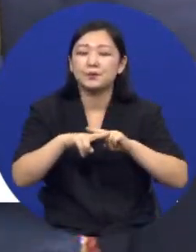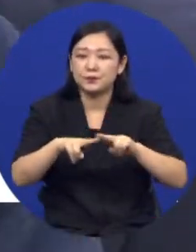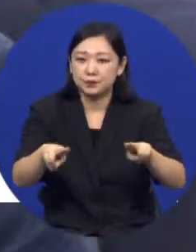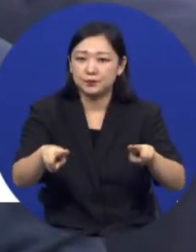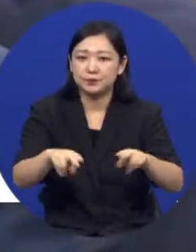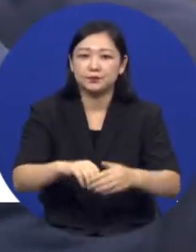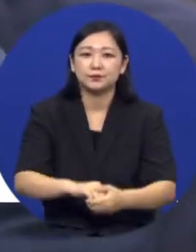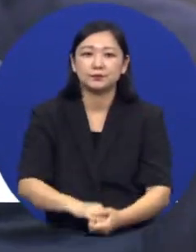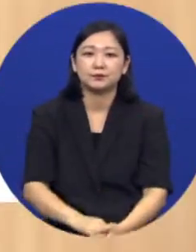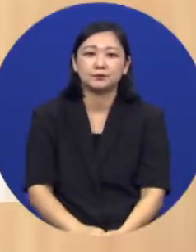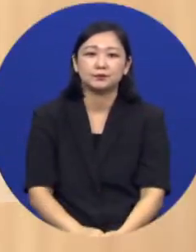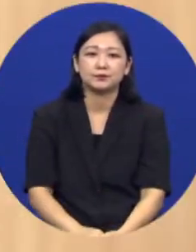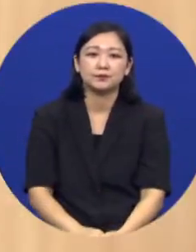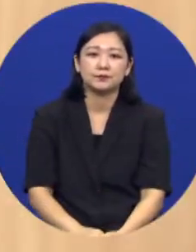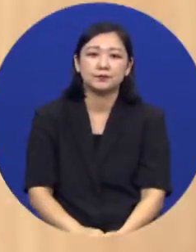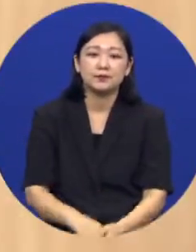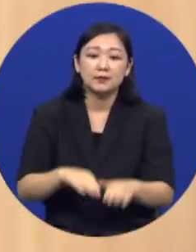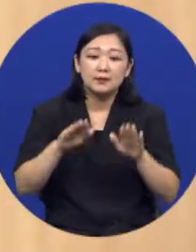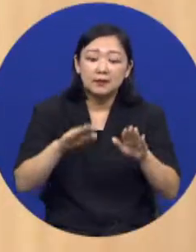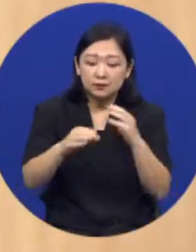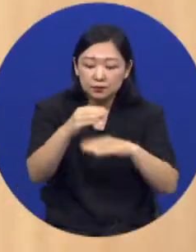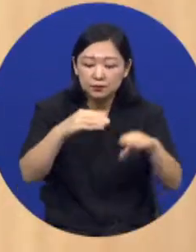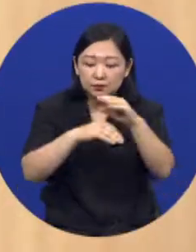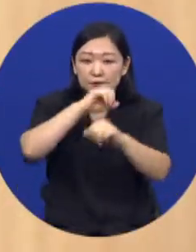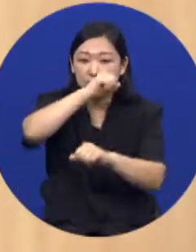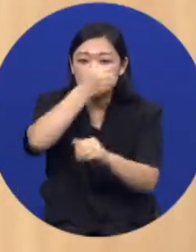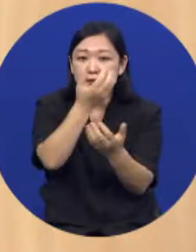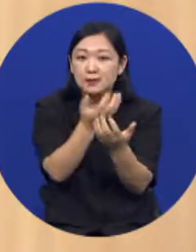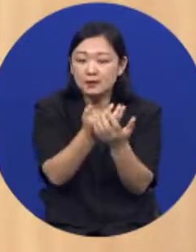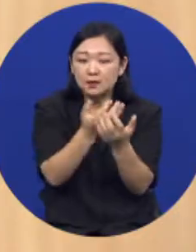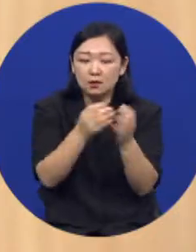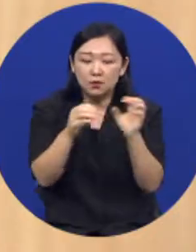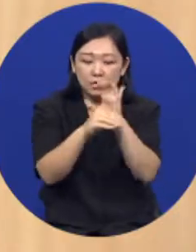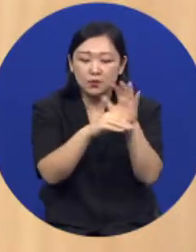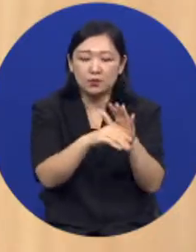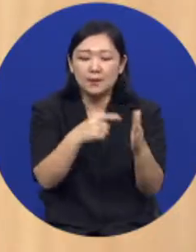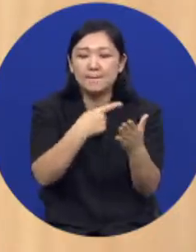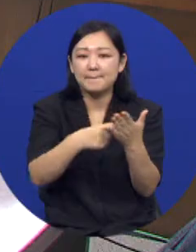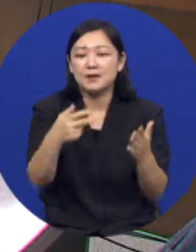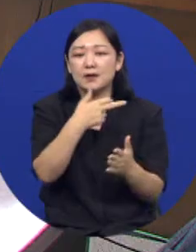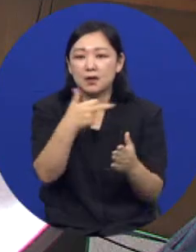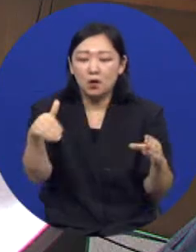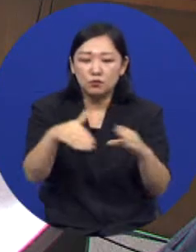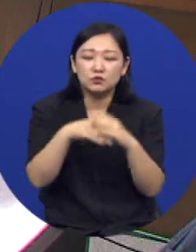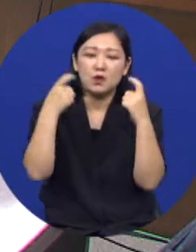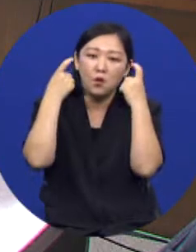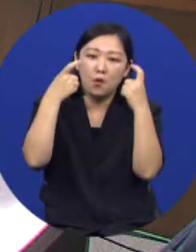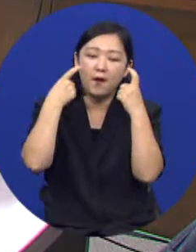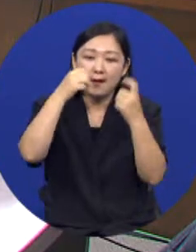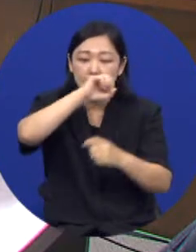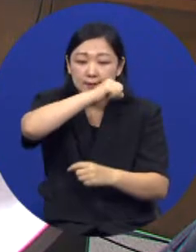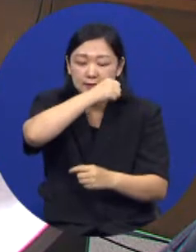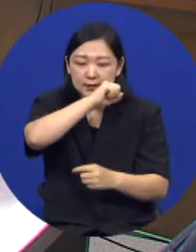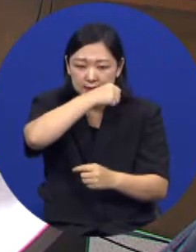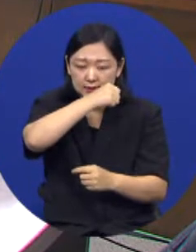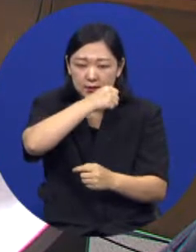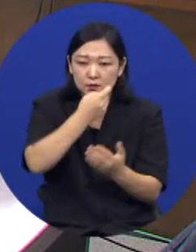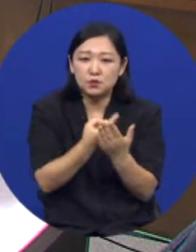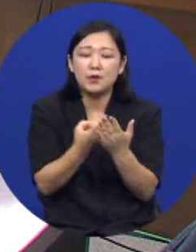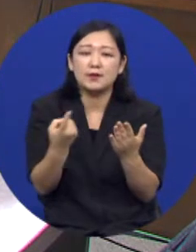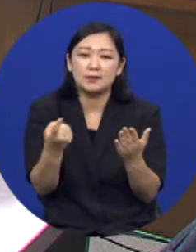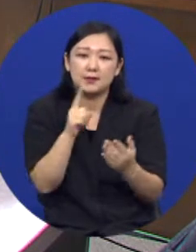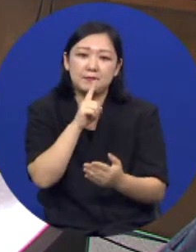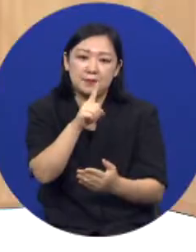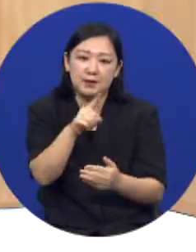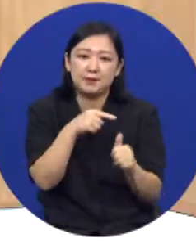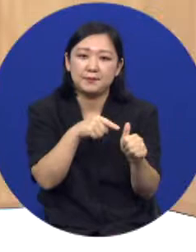체면을 구겼습니다. 이번 추경 예산안에서 코로나 피해가 컸던 문화관광 예산이 소외되고 있다는 지적도